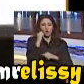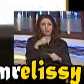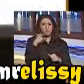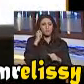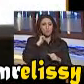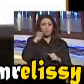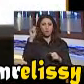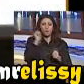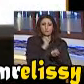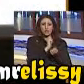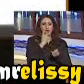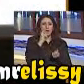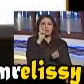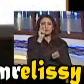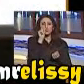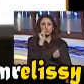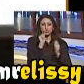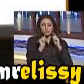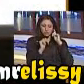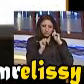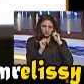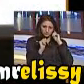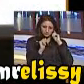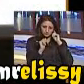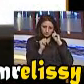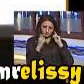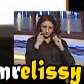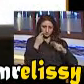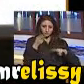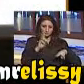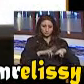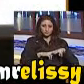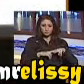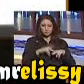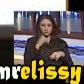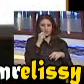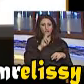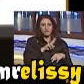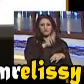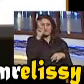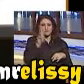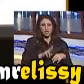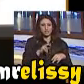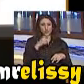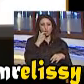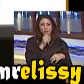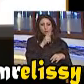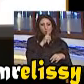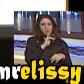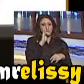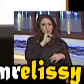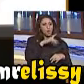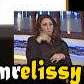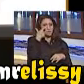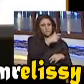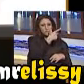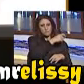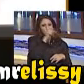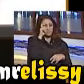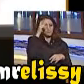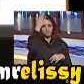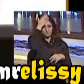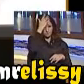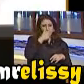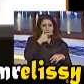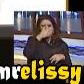نيابة الاستئناف قررت إخلاء سبيل محمود شعبان صاحب فتوى تبيح إهدار دم قيادات جبهة الإنقاذ